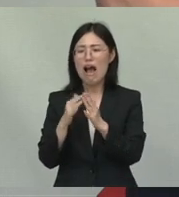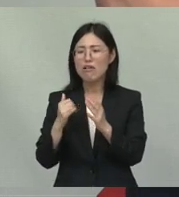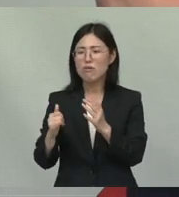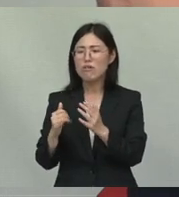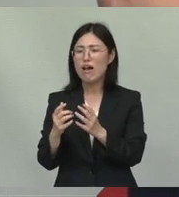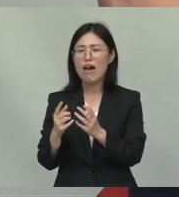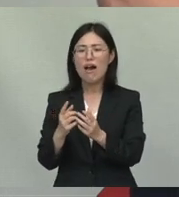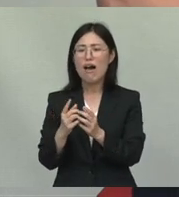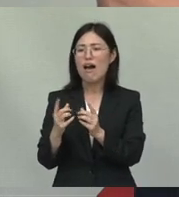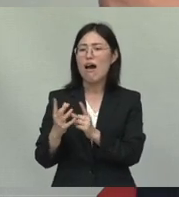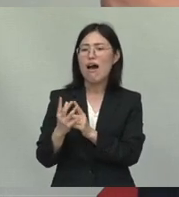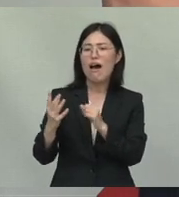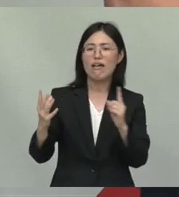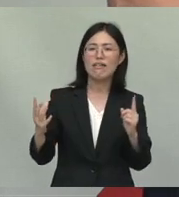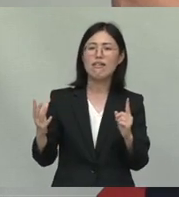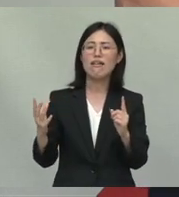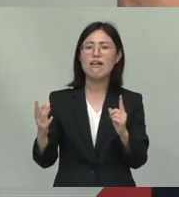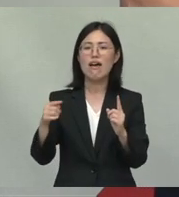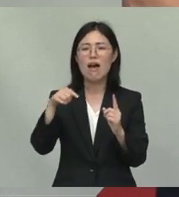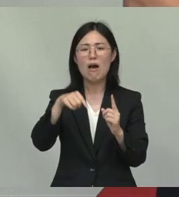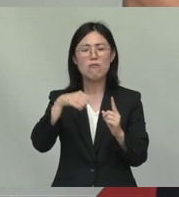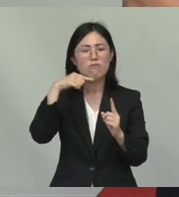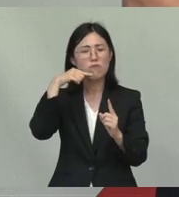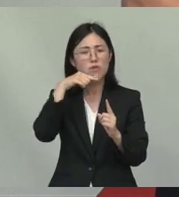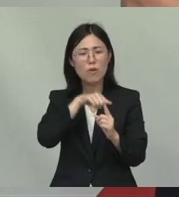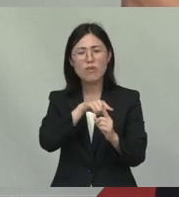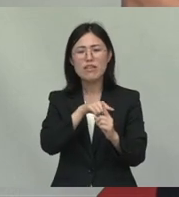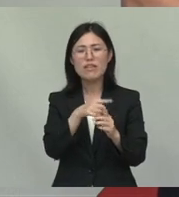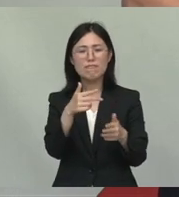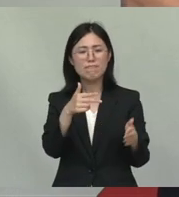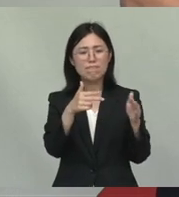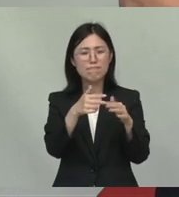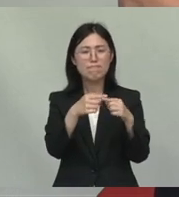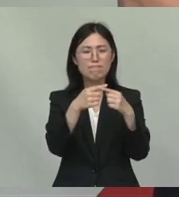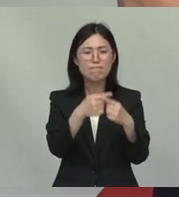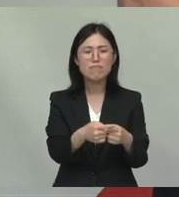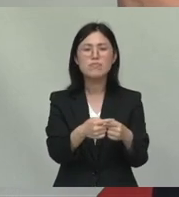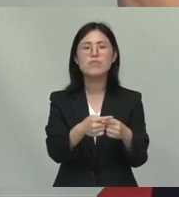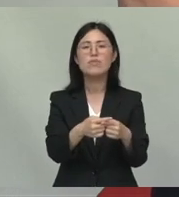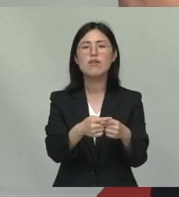され、この地に強制隔離をされるということが、